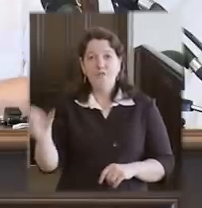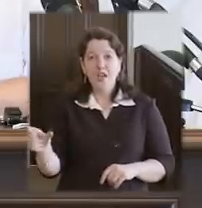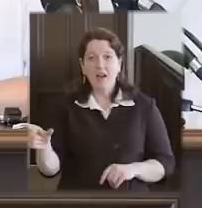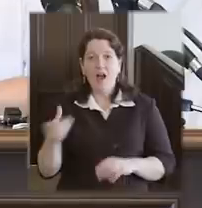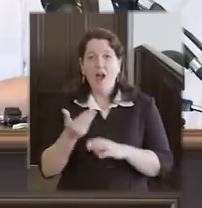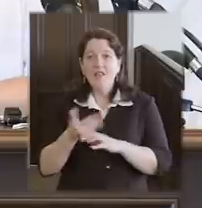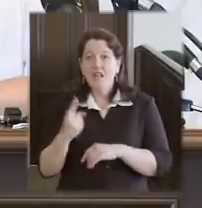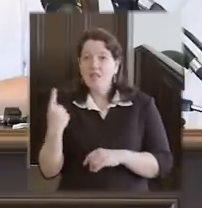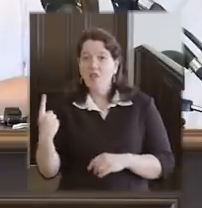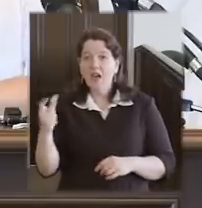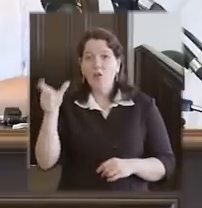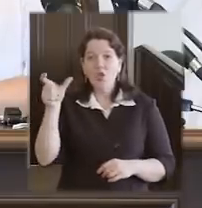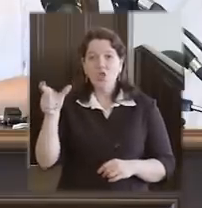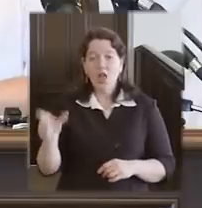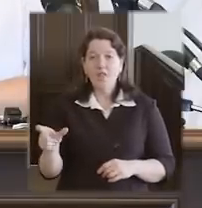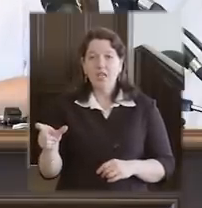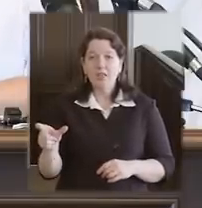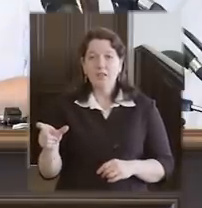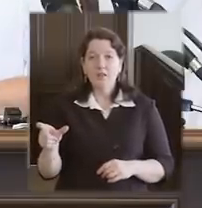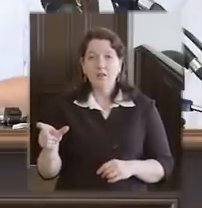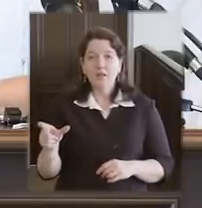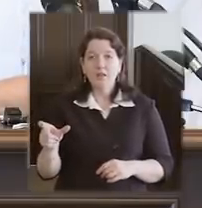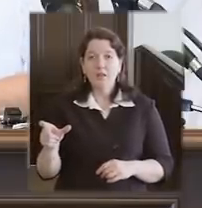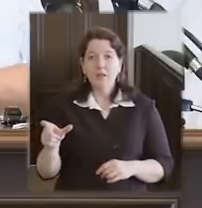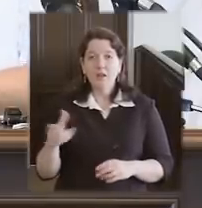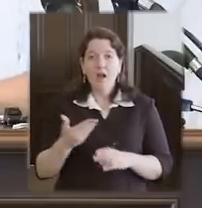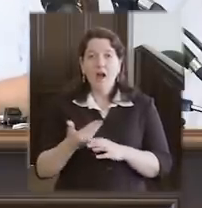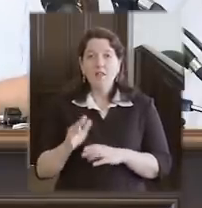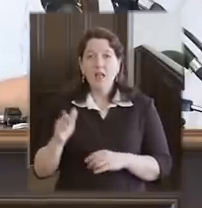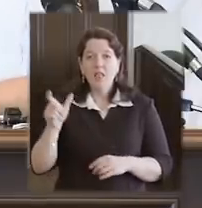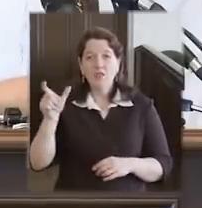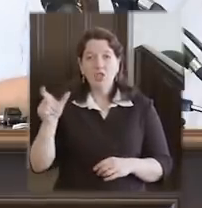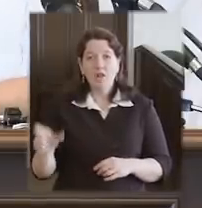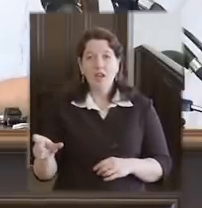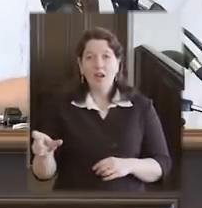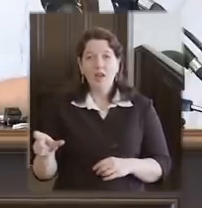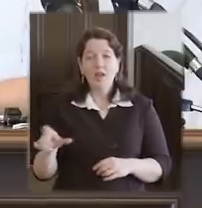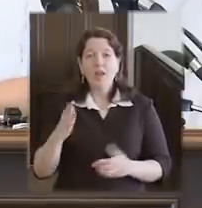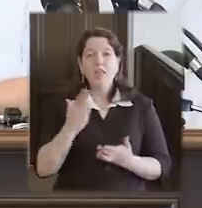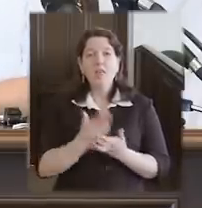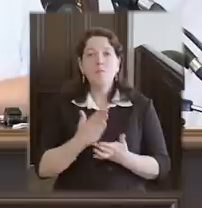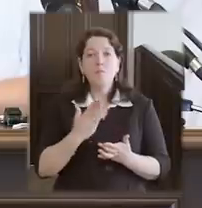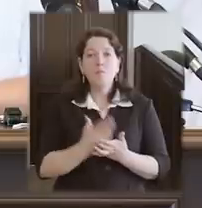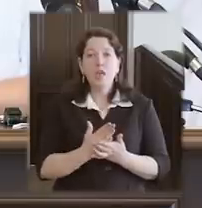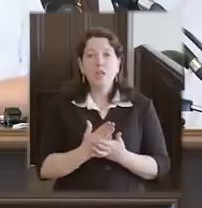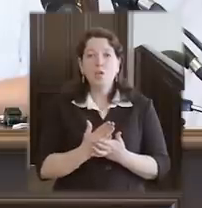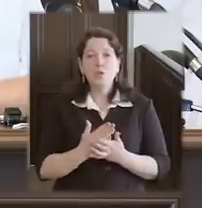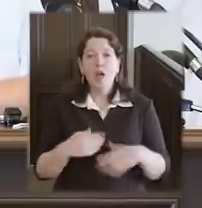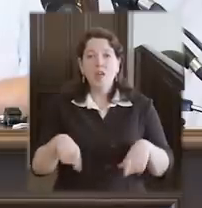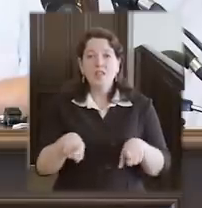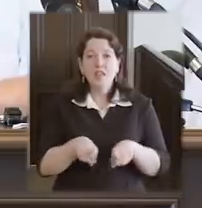человека, отдельного, что меня поразило, я хочу поделиться с вами, отдельного человека